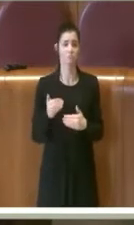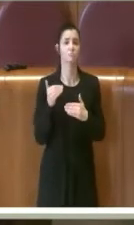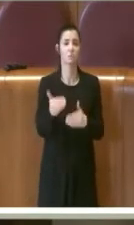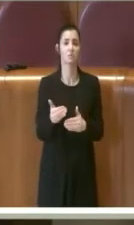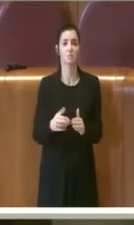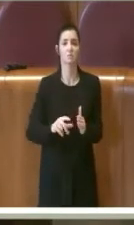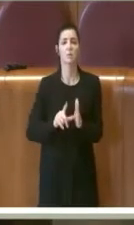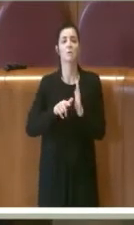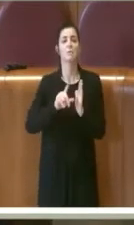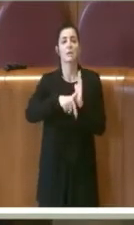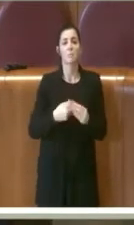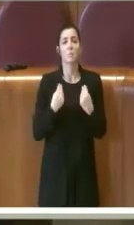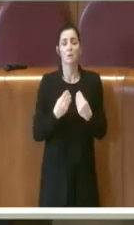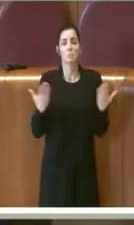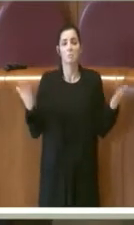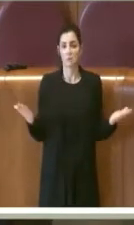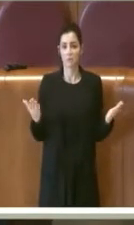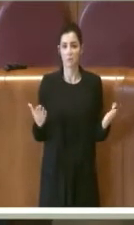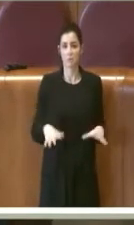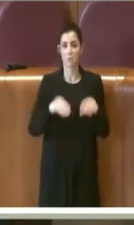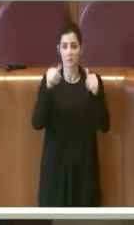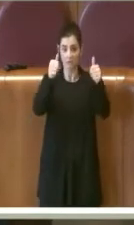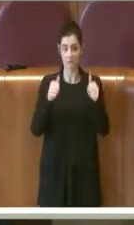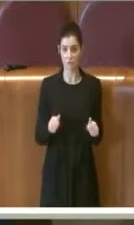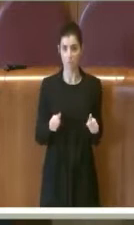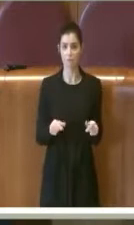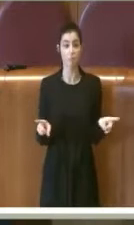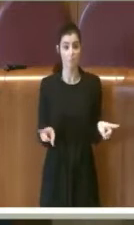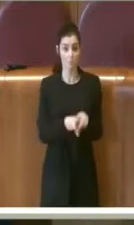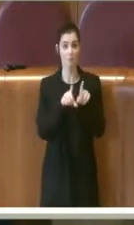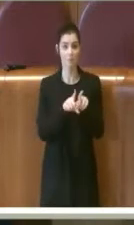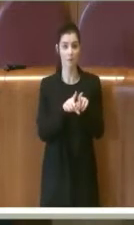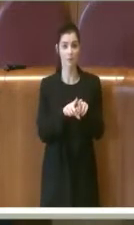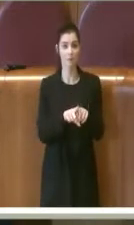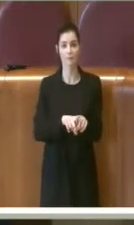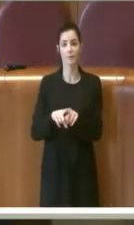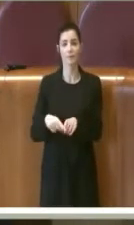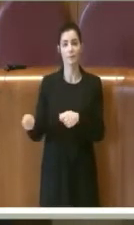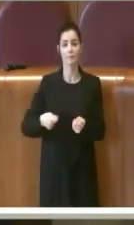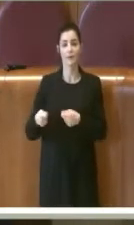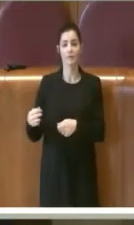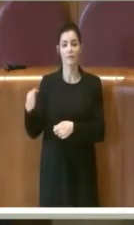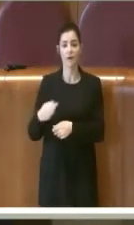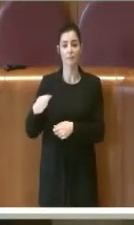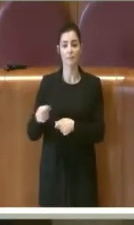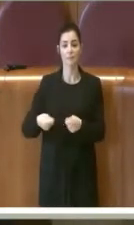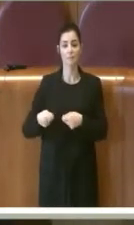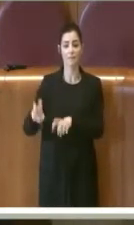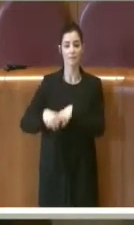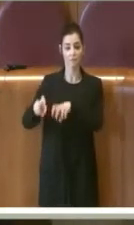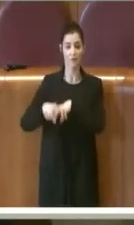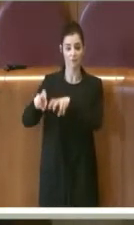tempo indefinito l'avvio delle procedure. Stessa cosa vale per il Farmers Market, un tipo di